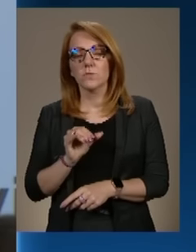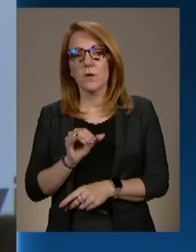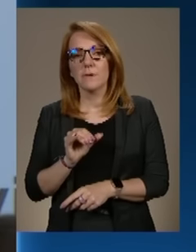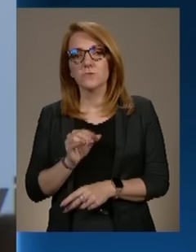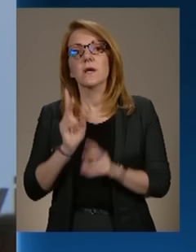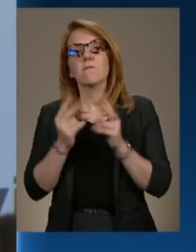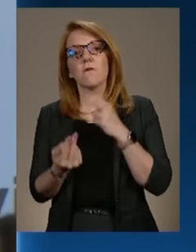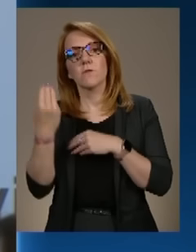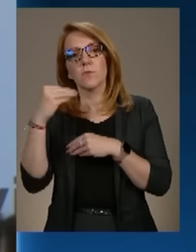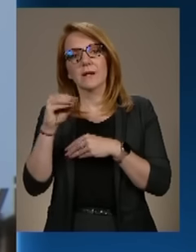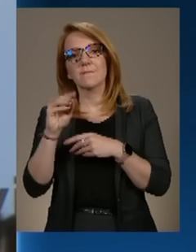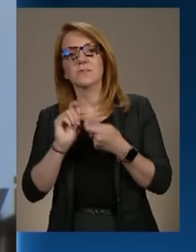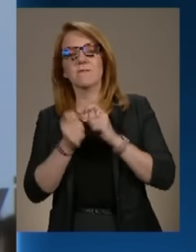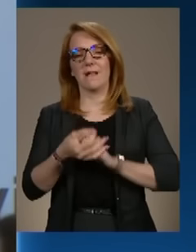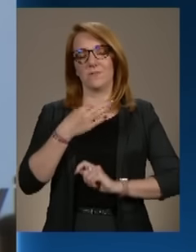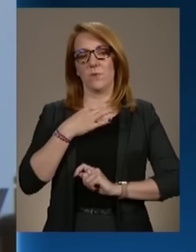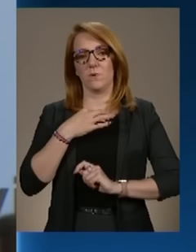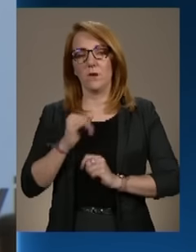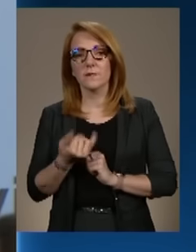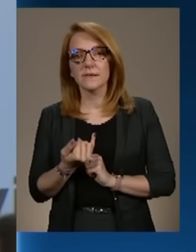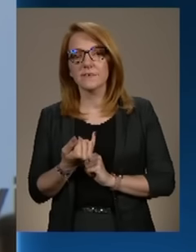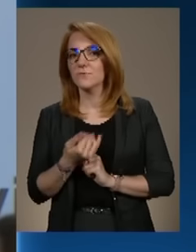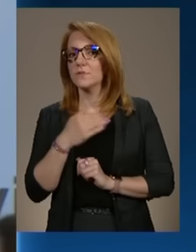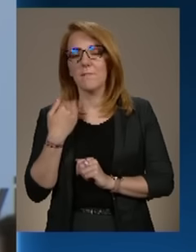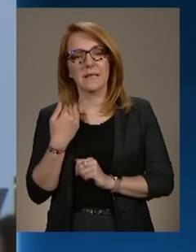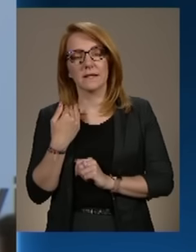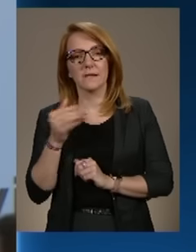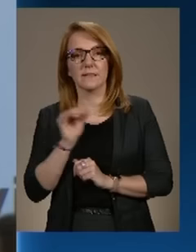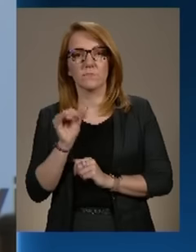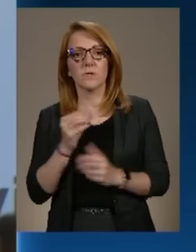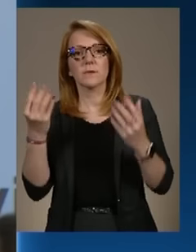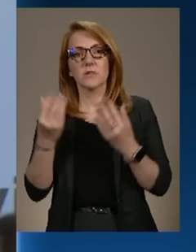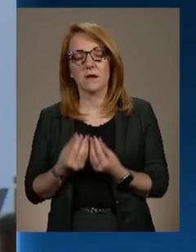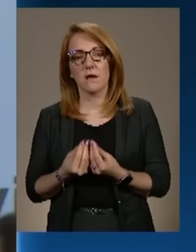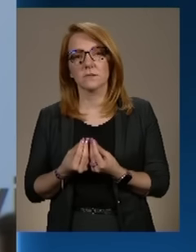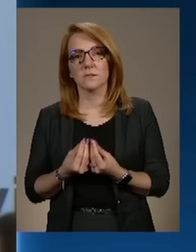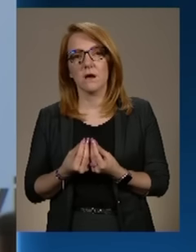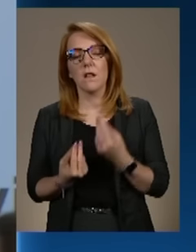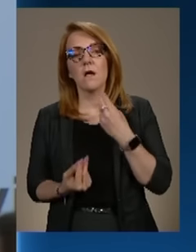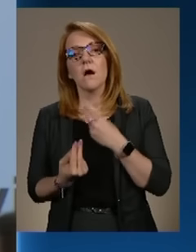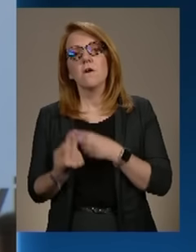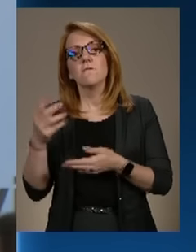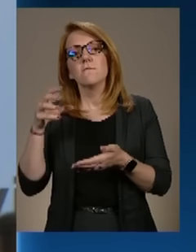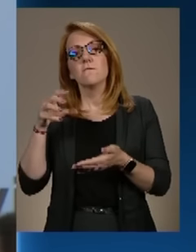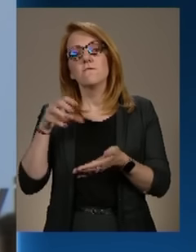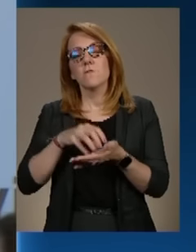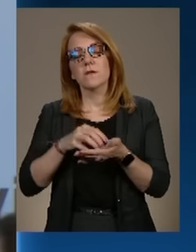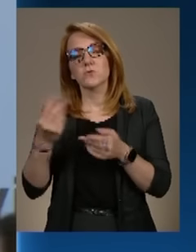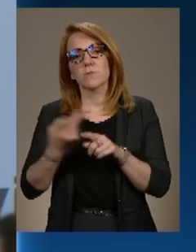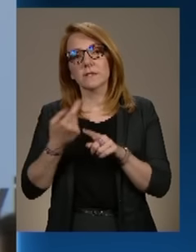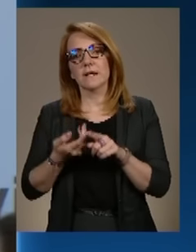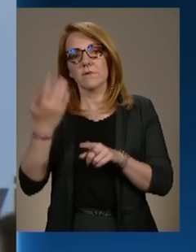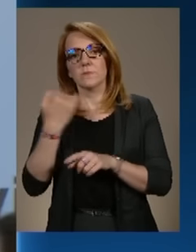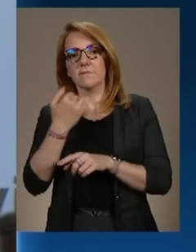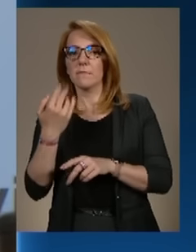főpolgármester váltó hangulat és nem elégedettek a budapestiek azzal a budapesti fővárosi politikával amit itt az elmúlt években